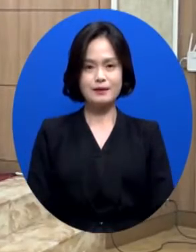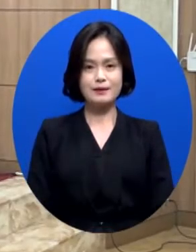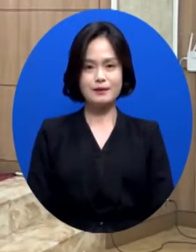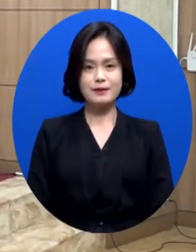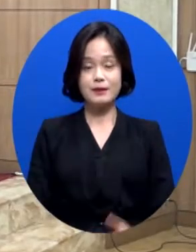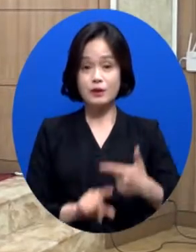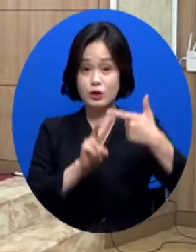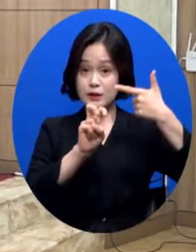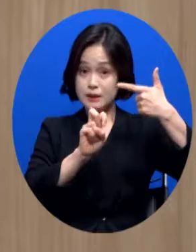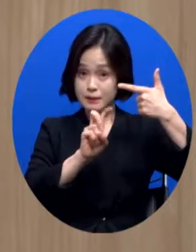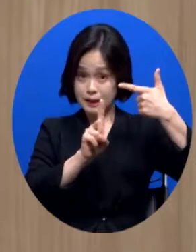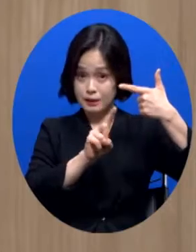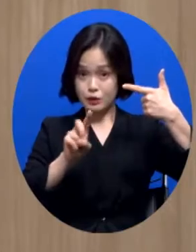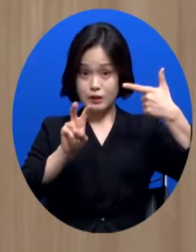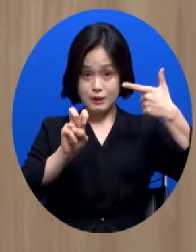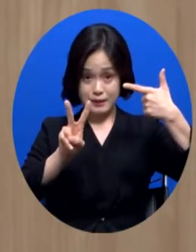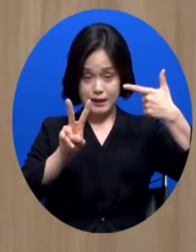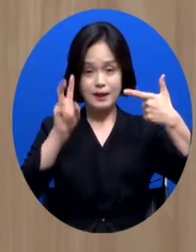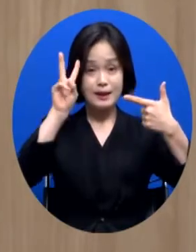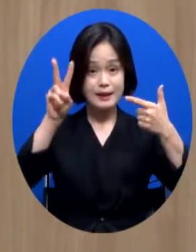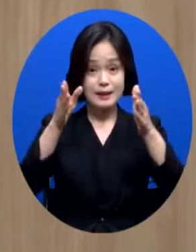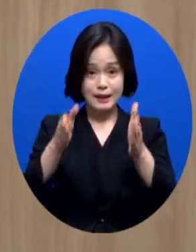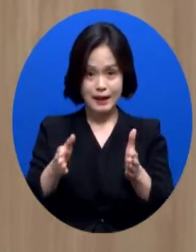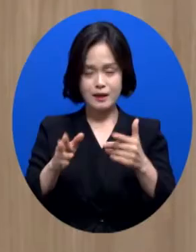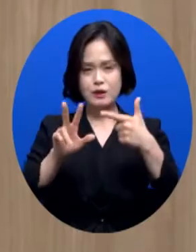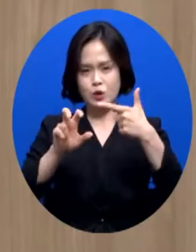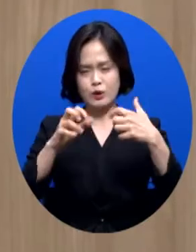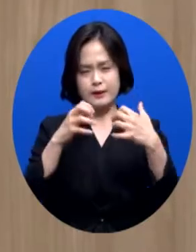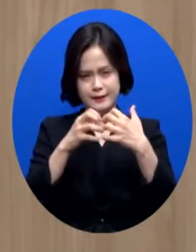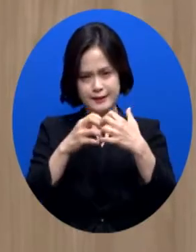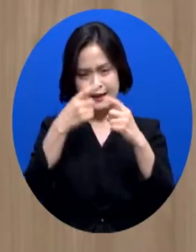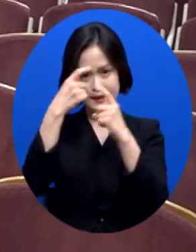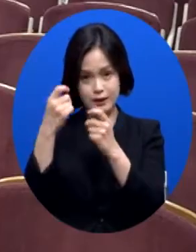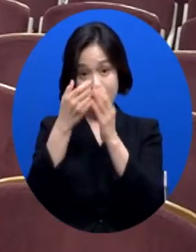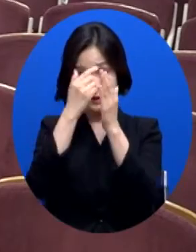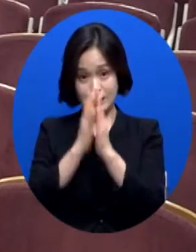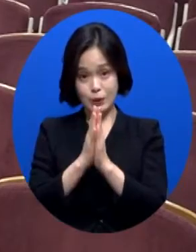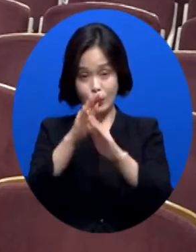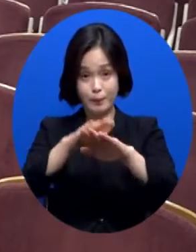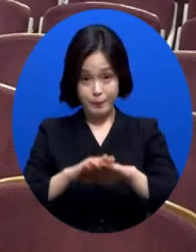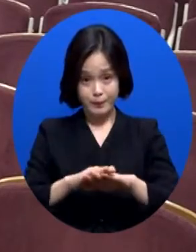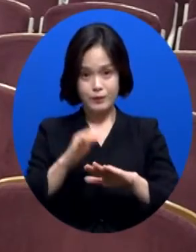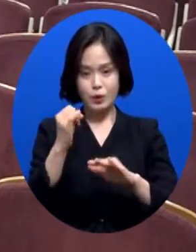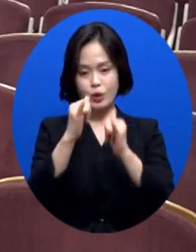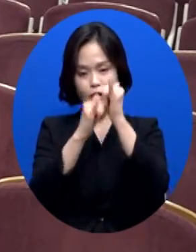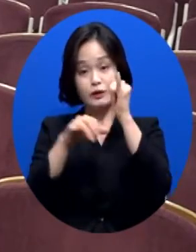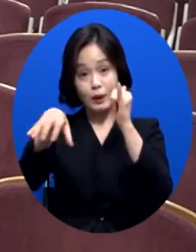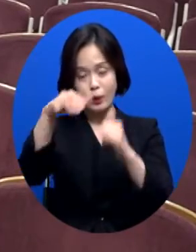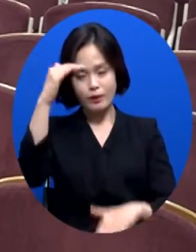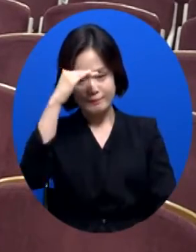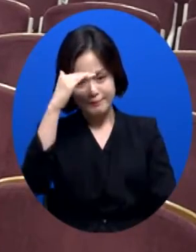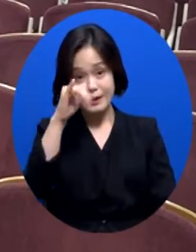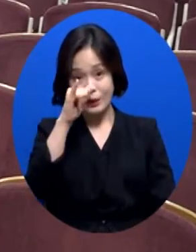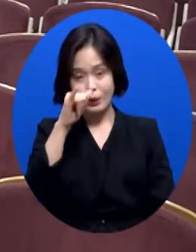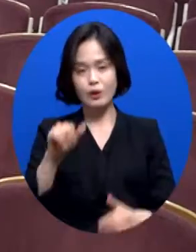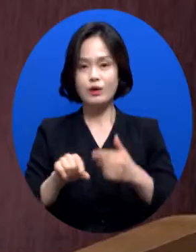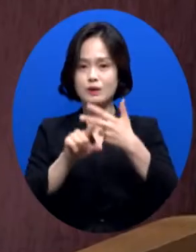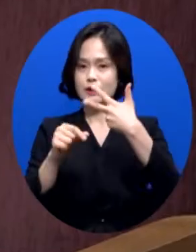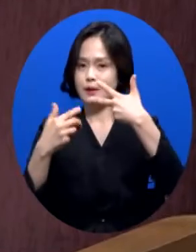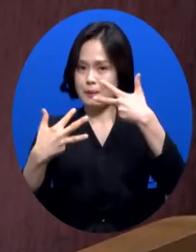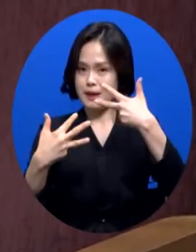진행한 6.25 국가안보기도회와 한국장로교 역사 탐방을 비롯해 오는 8일에 꽃동산교회에서